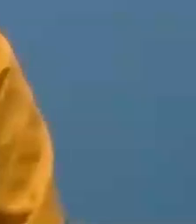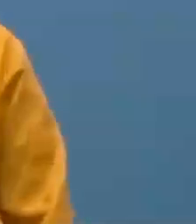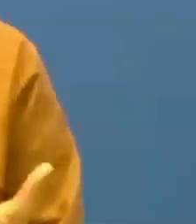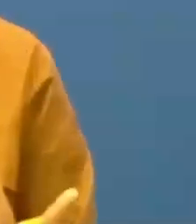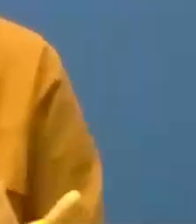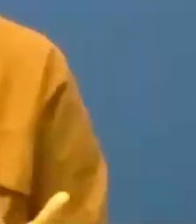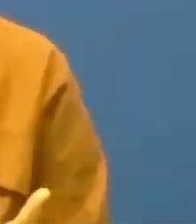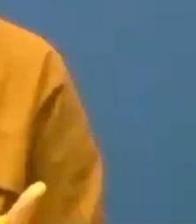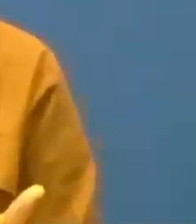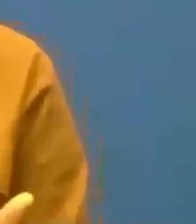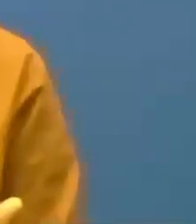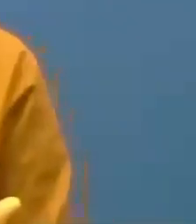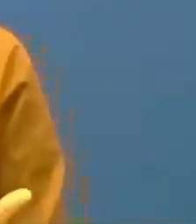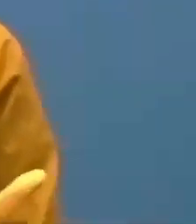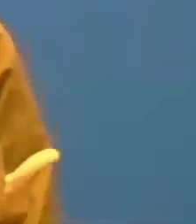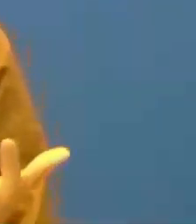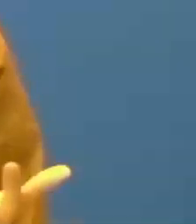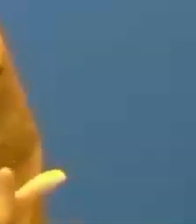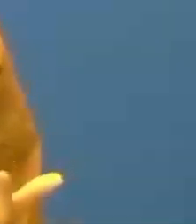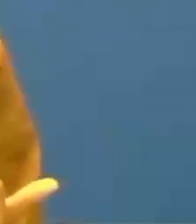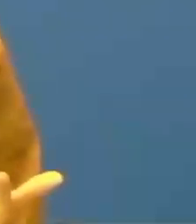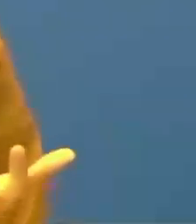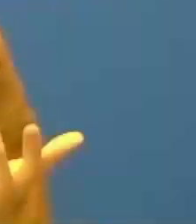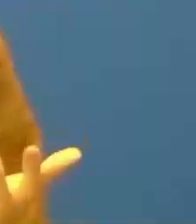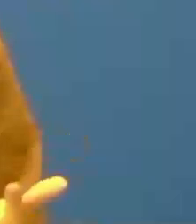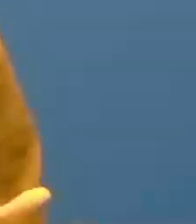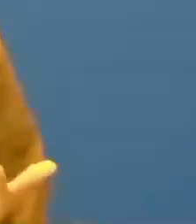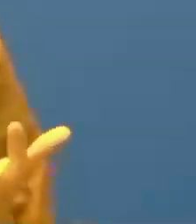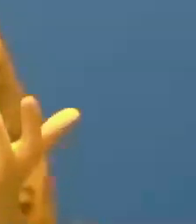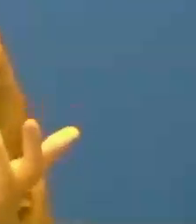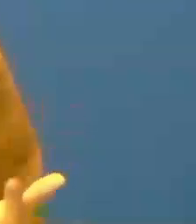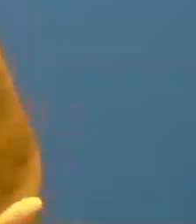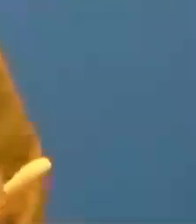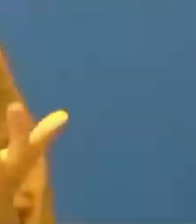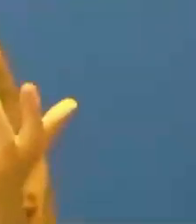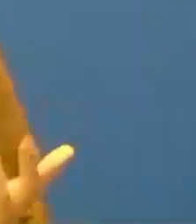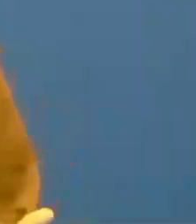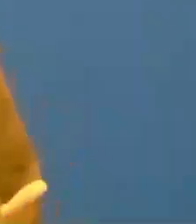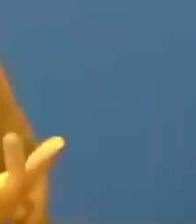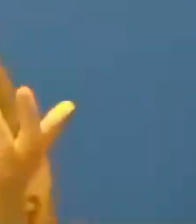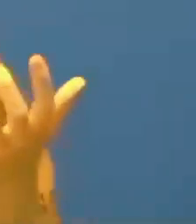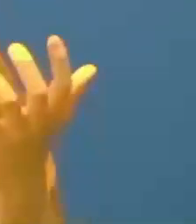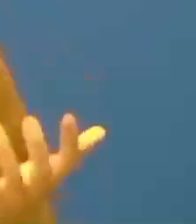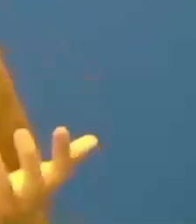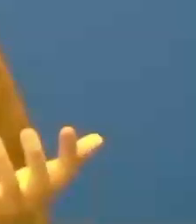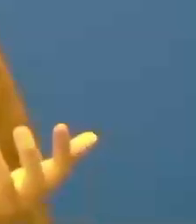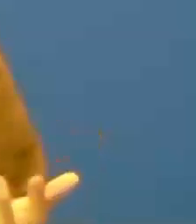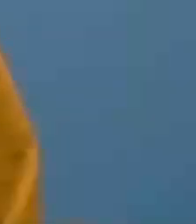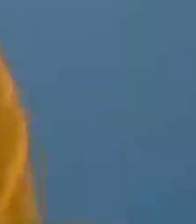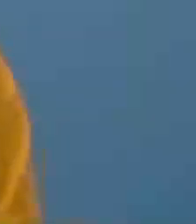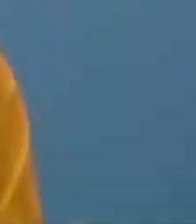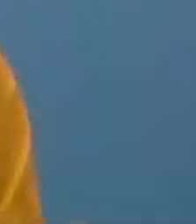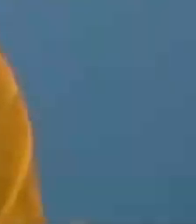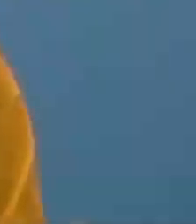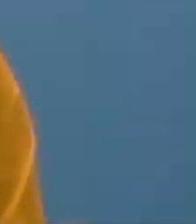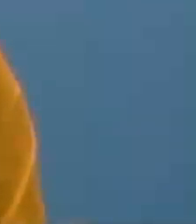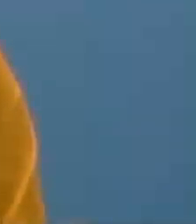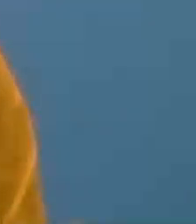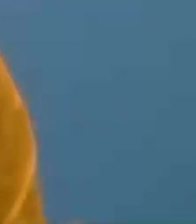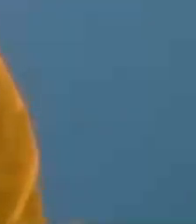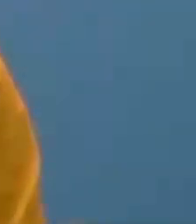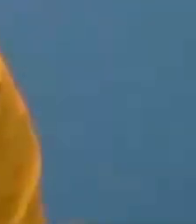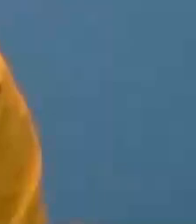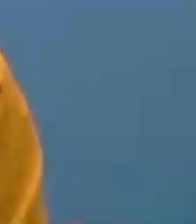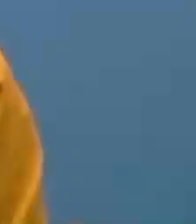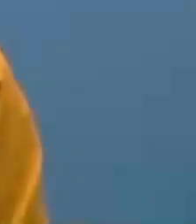同样呢，他也和像虫一样的人在说，谁能够恢复你这个像